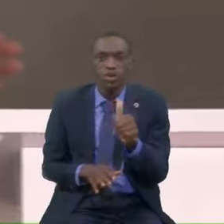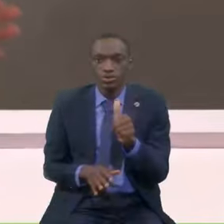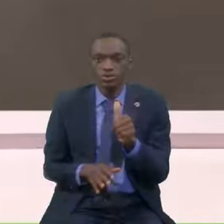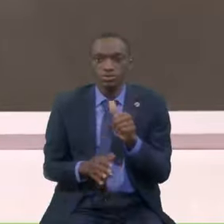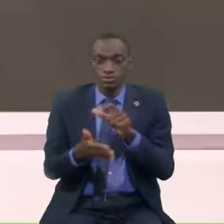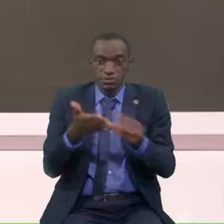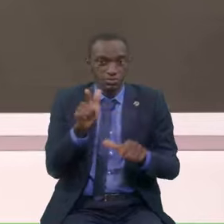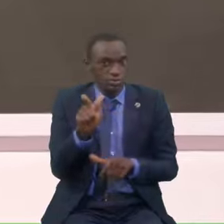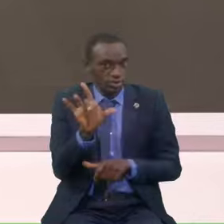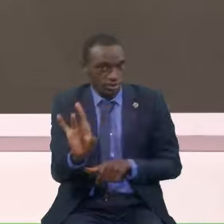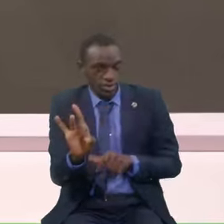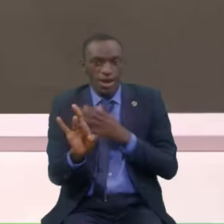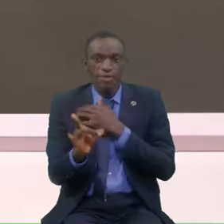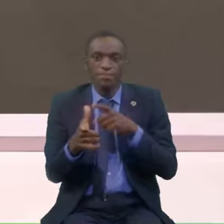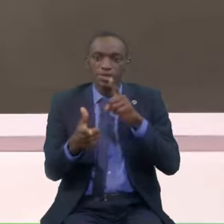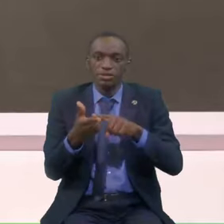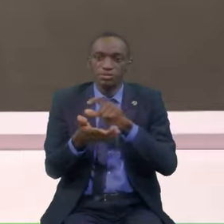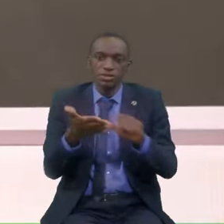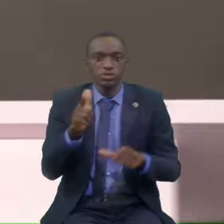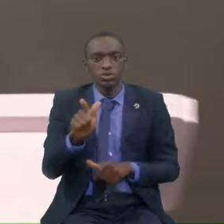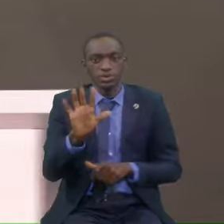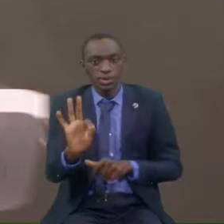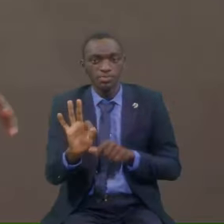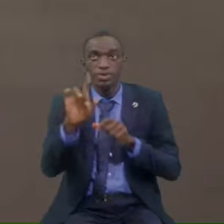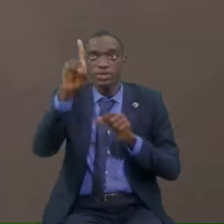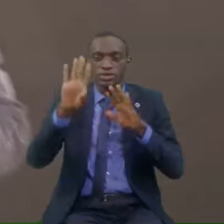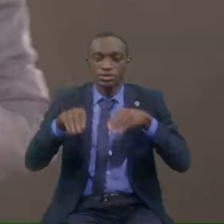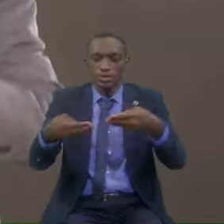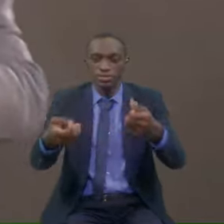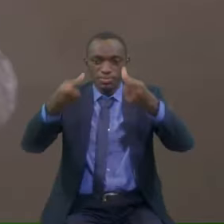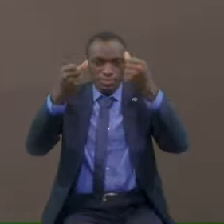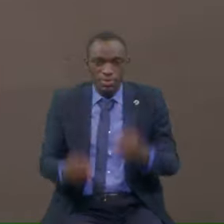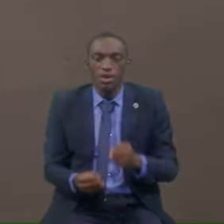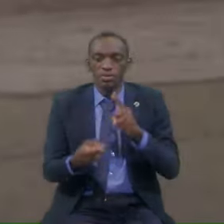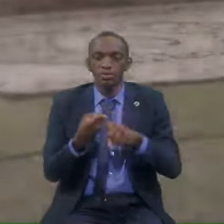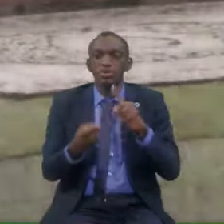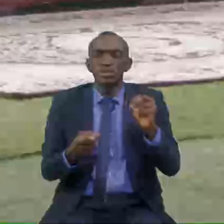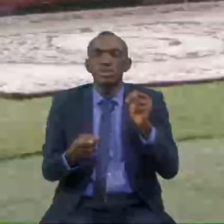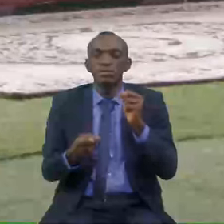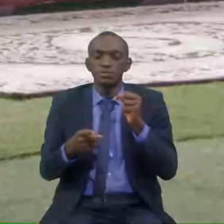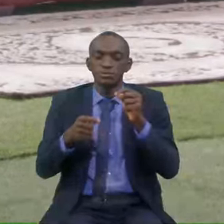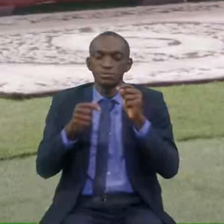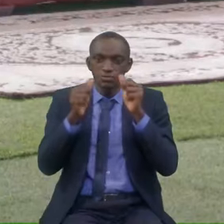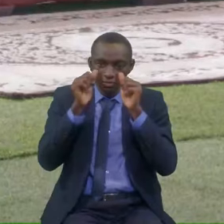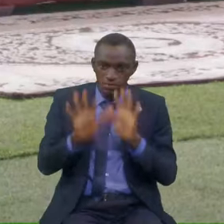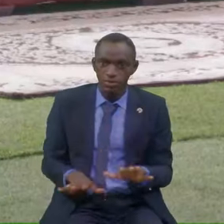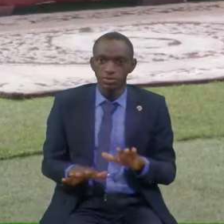28. Verset 29, il donne la force à celui qui est fatigué. Verset 30,